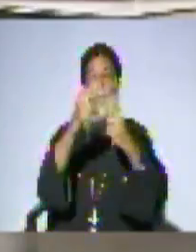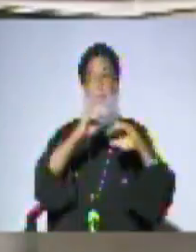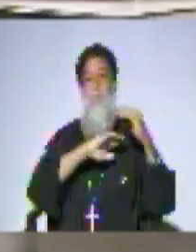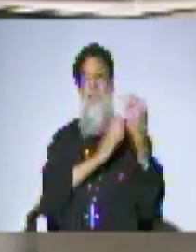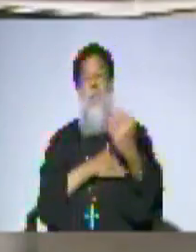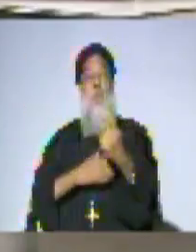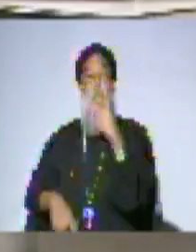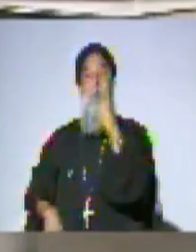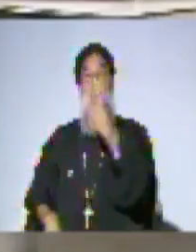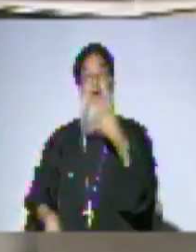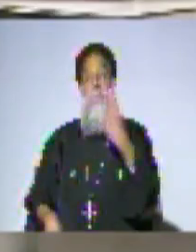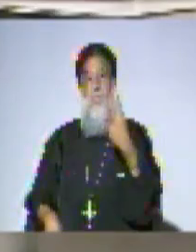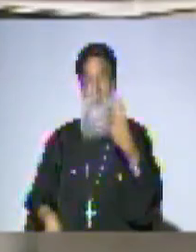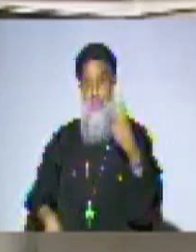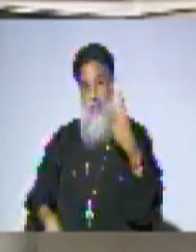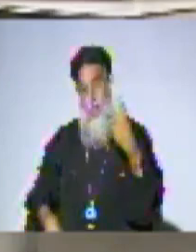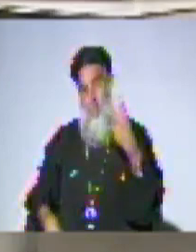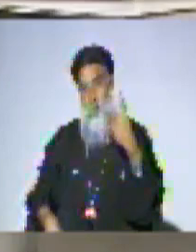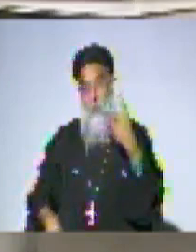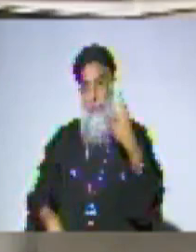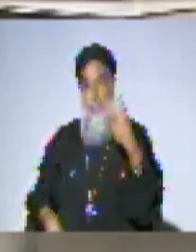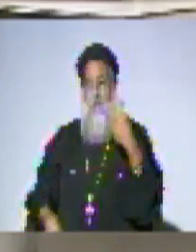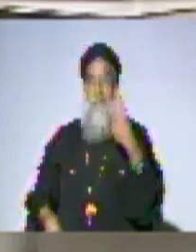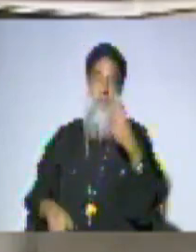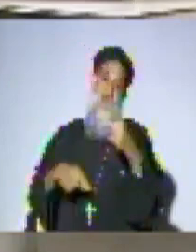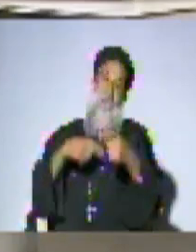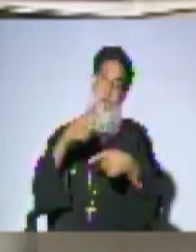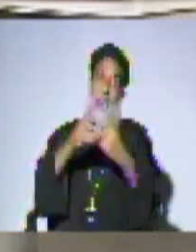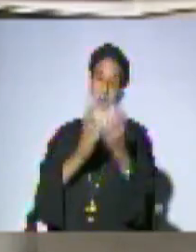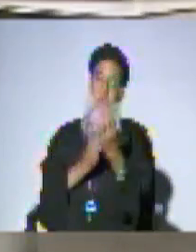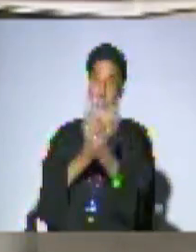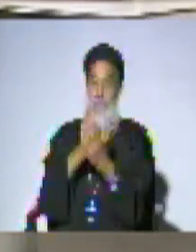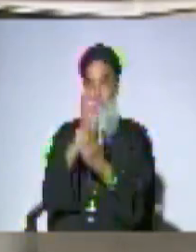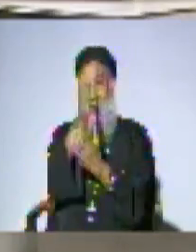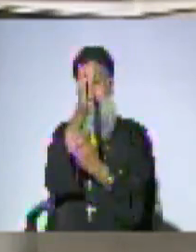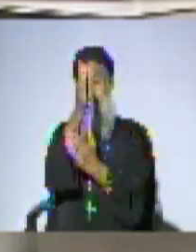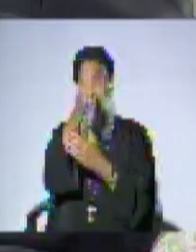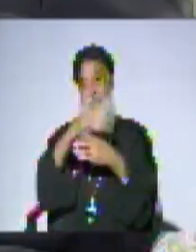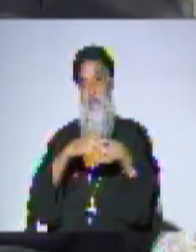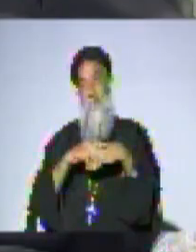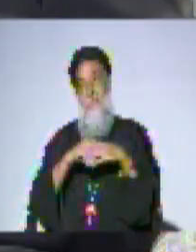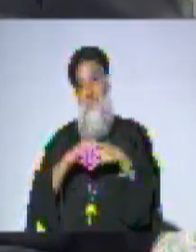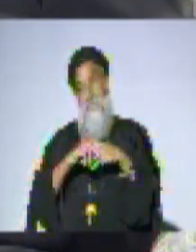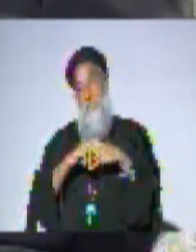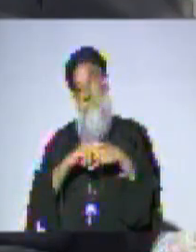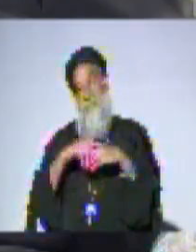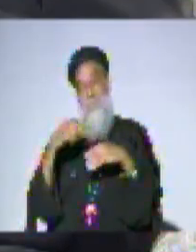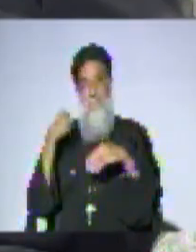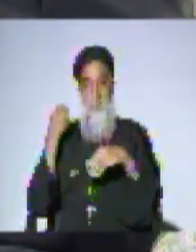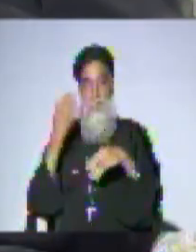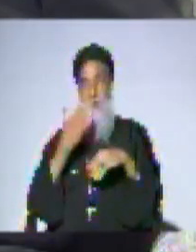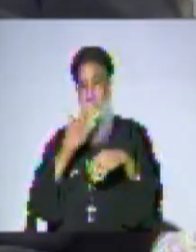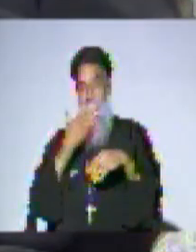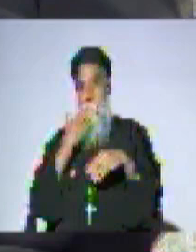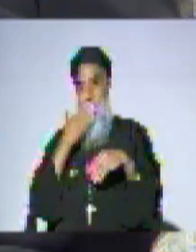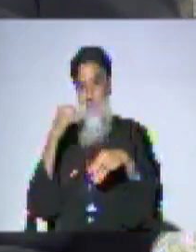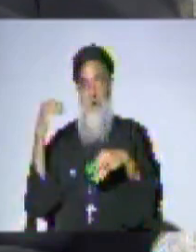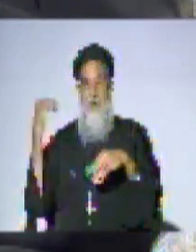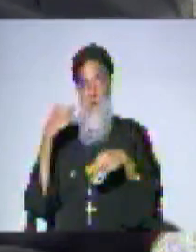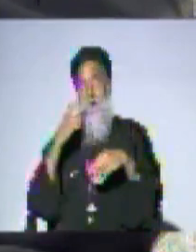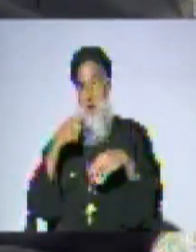واحد يعني، كان المسألة ماشي. القديس طبعا باسيليوس هو رئيس